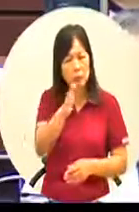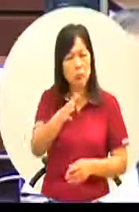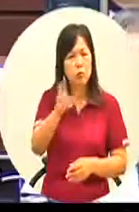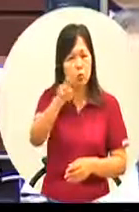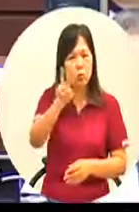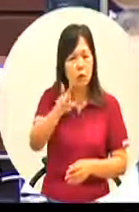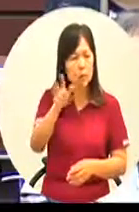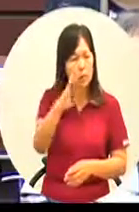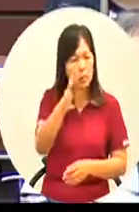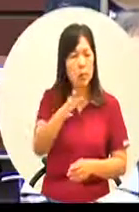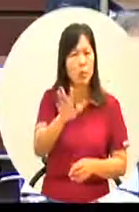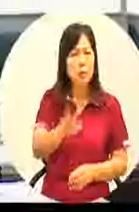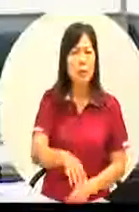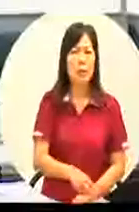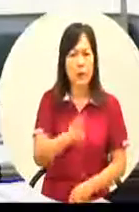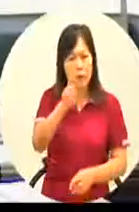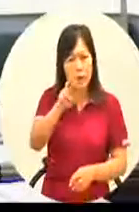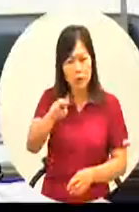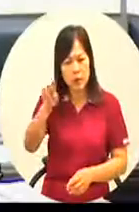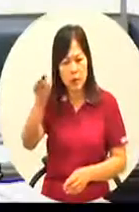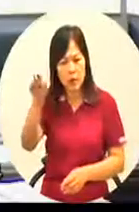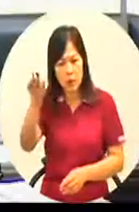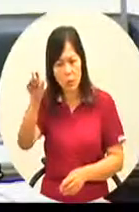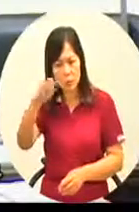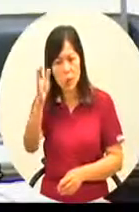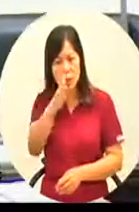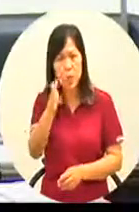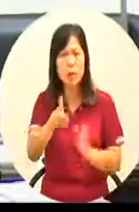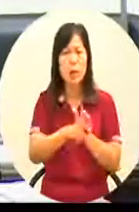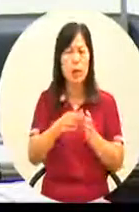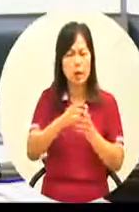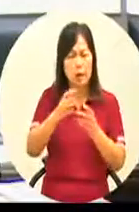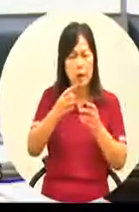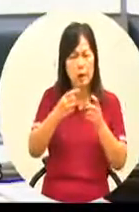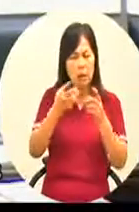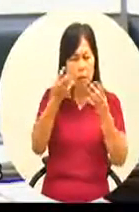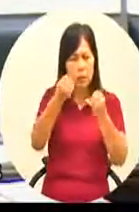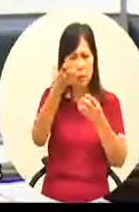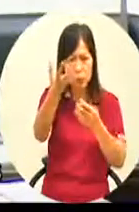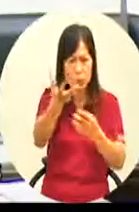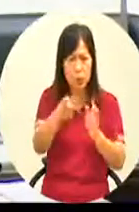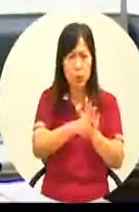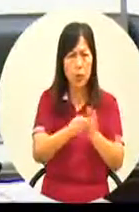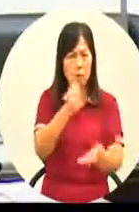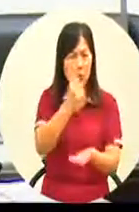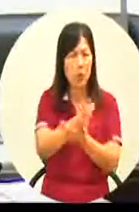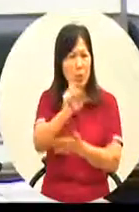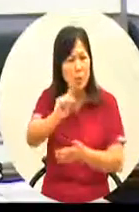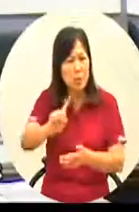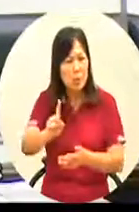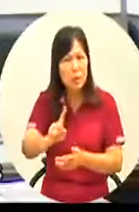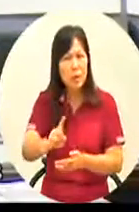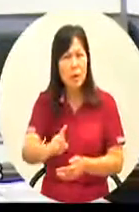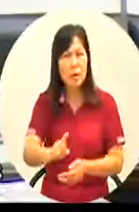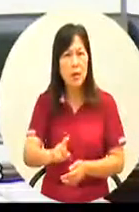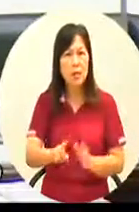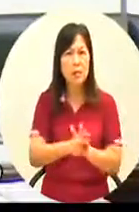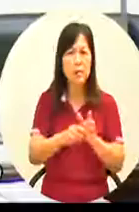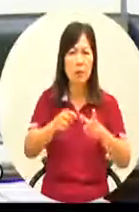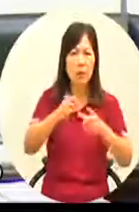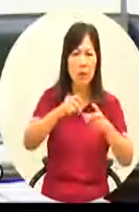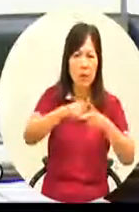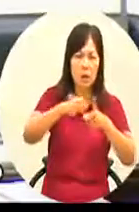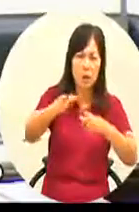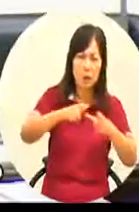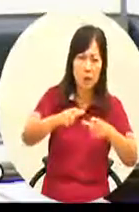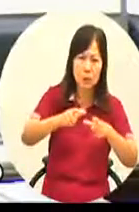天应该2000块、2500啦。啊，你刚才量这呢？你算着好啊！你给我得到我们什么什么这个《工商时报》